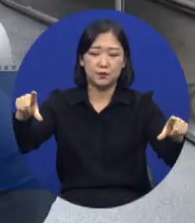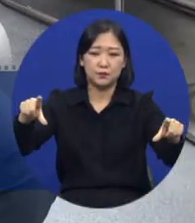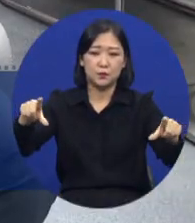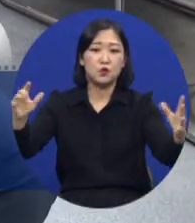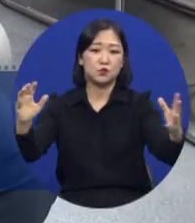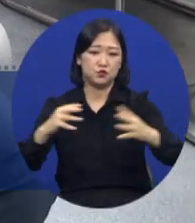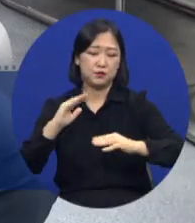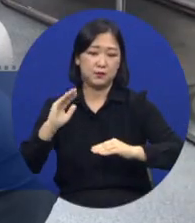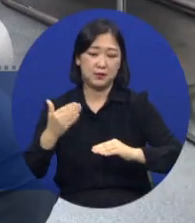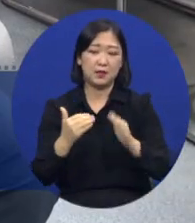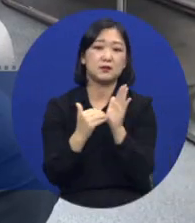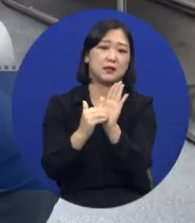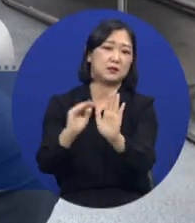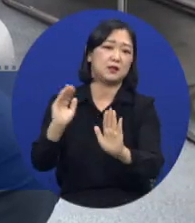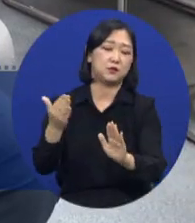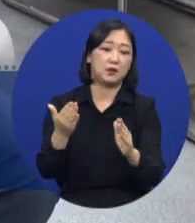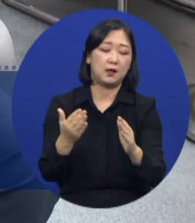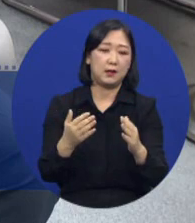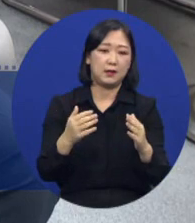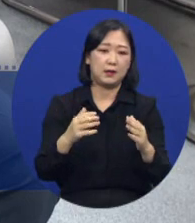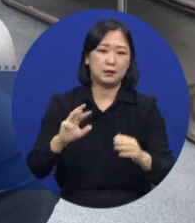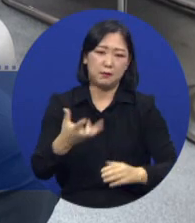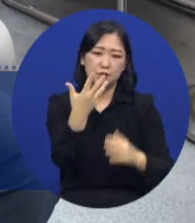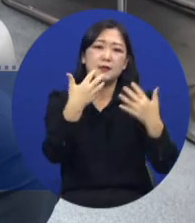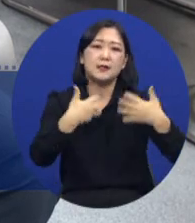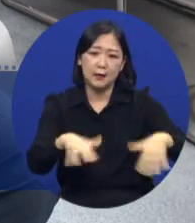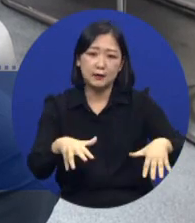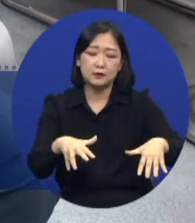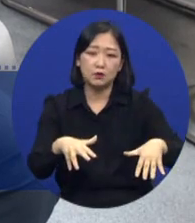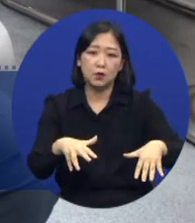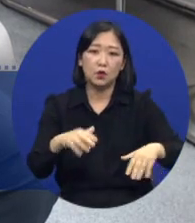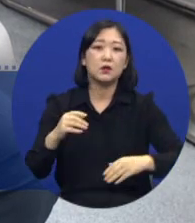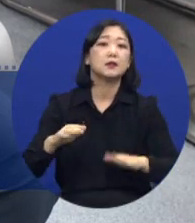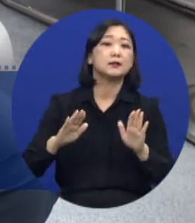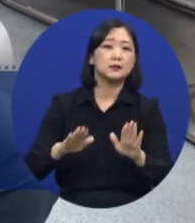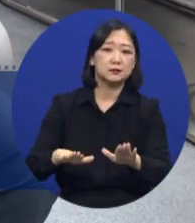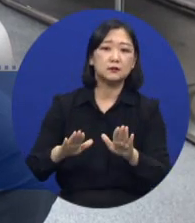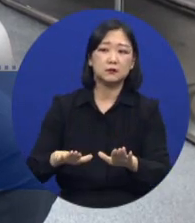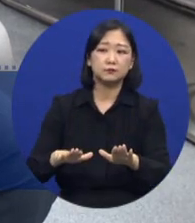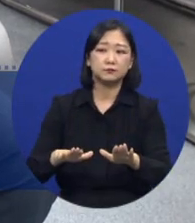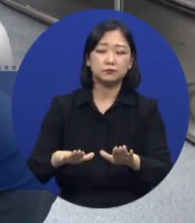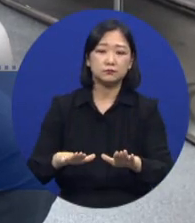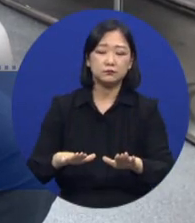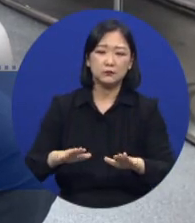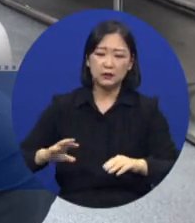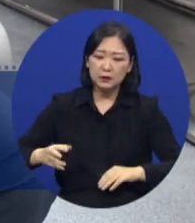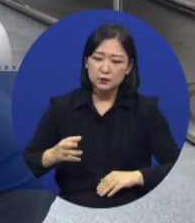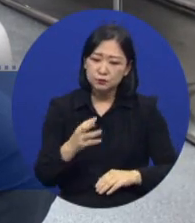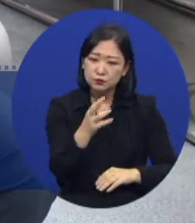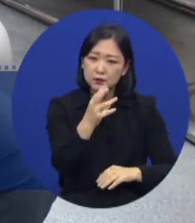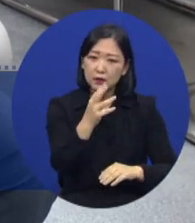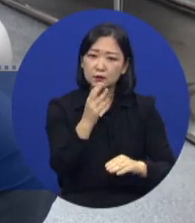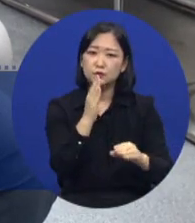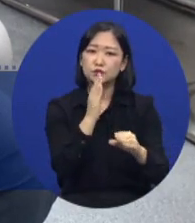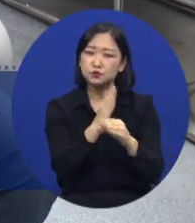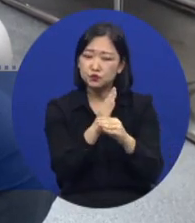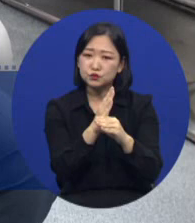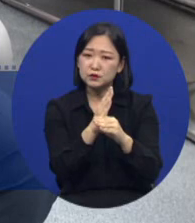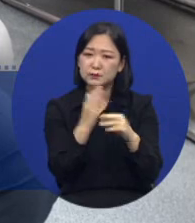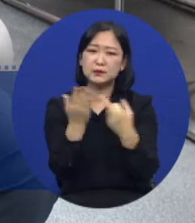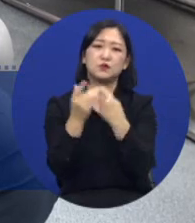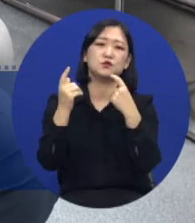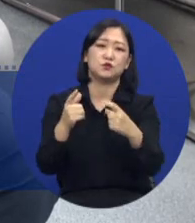에너지가 지금 차단된 상태라 태풍이 많이 좀 약해졌습니다. 그리고 나서 이제는 태풍이 북상하면서 태풍 중심이